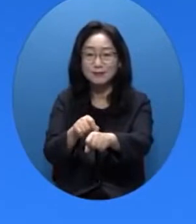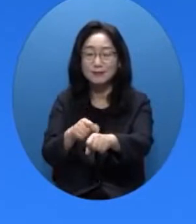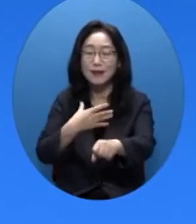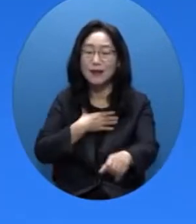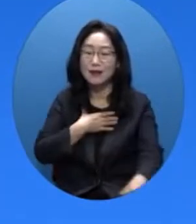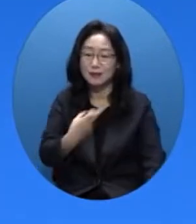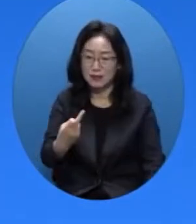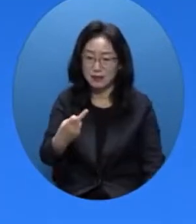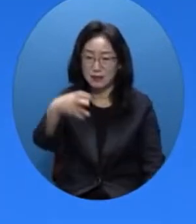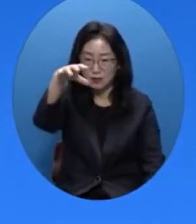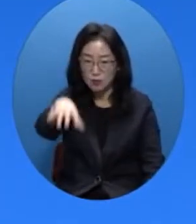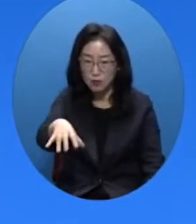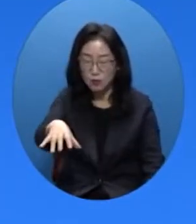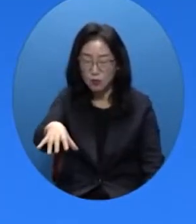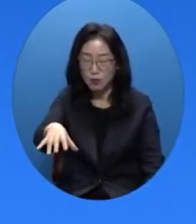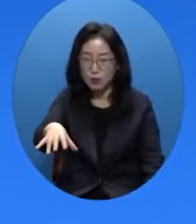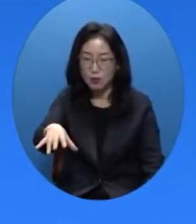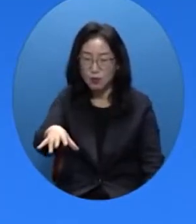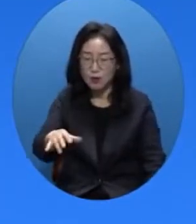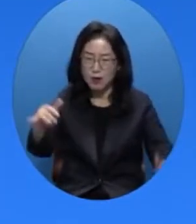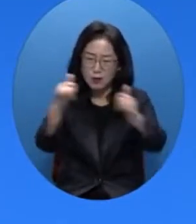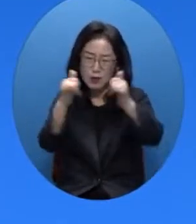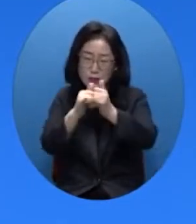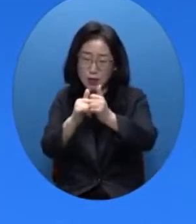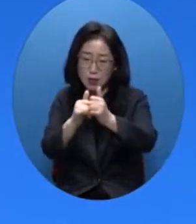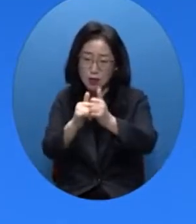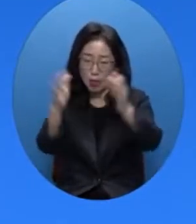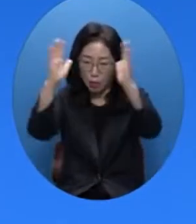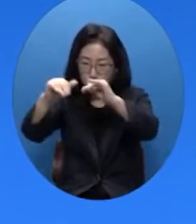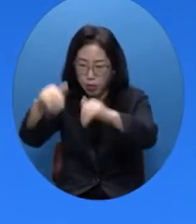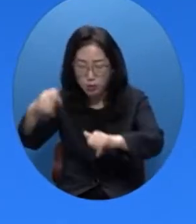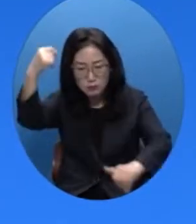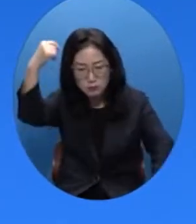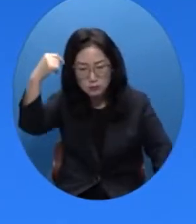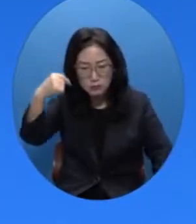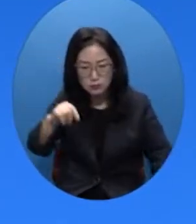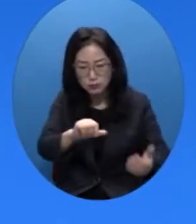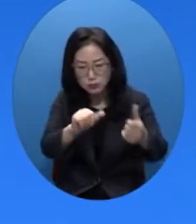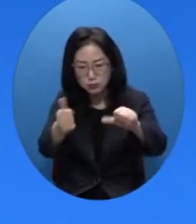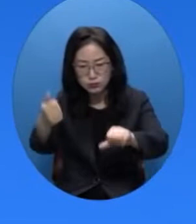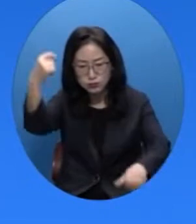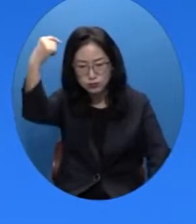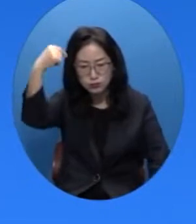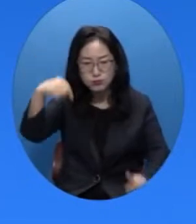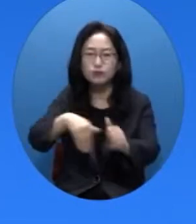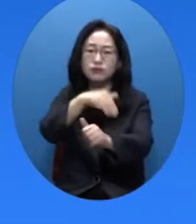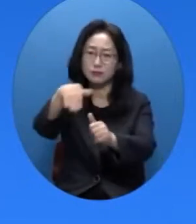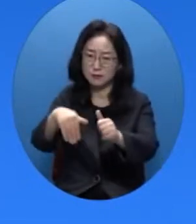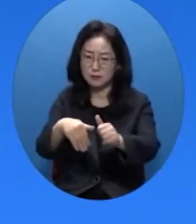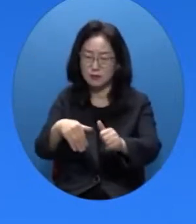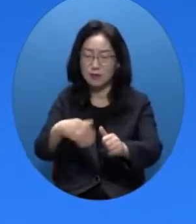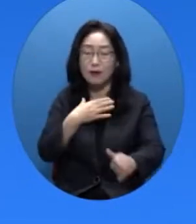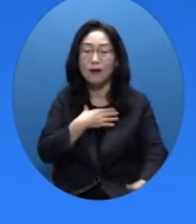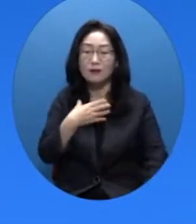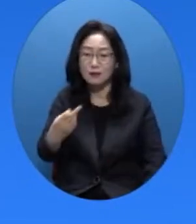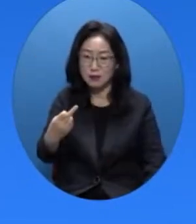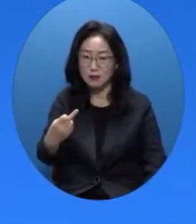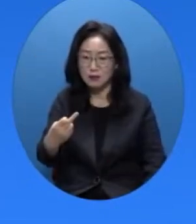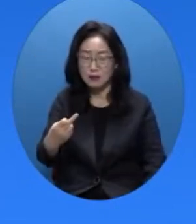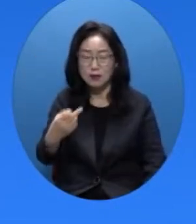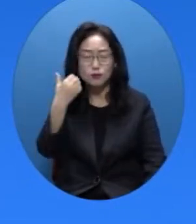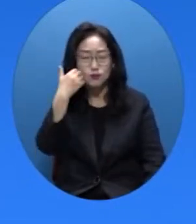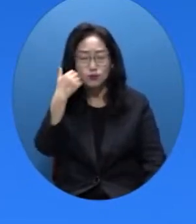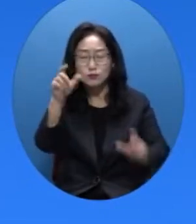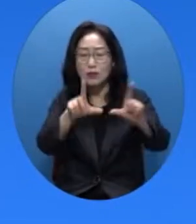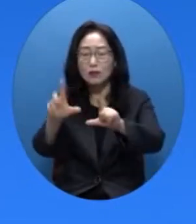반선 씨는 폭격을 맞은 것처럼 되었어 죽음도 새해가 되었습니다 안산에 있는 우리 성도님들 얘기 들어보니까